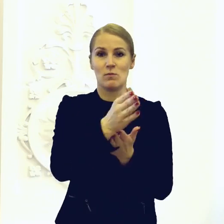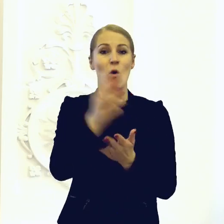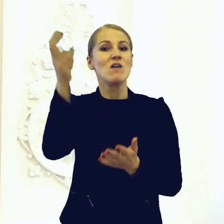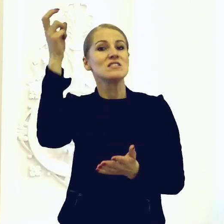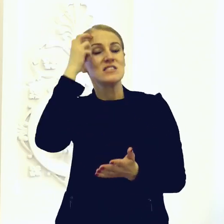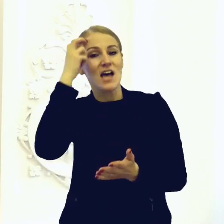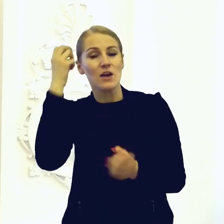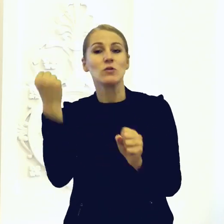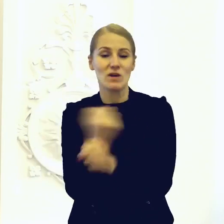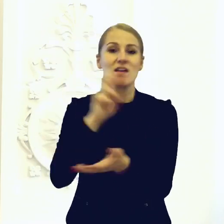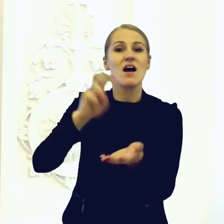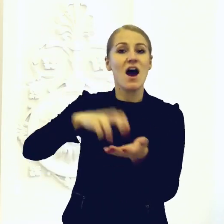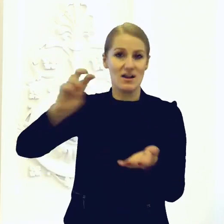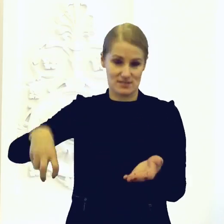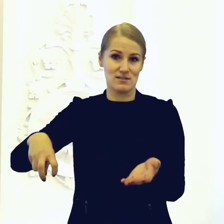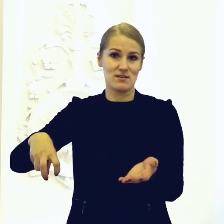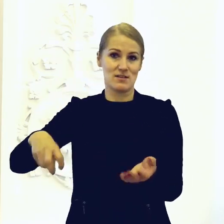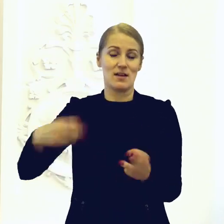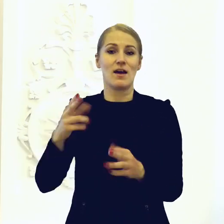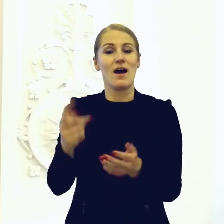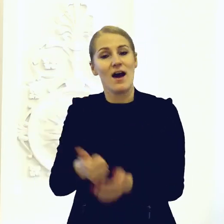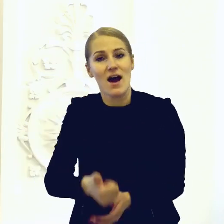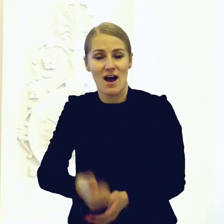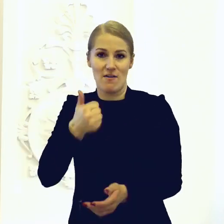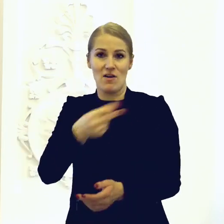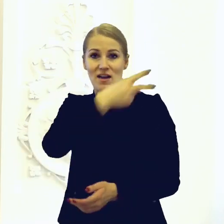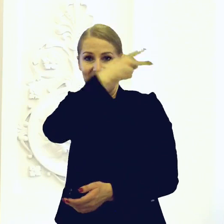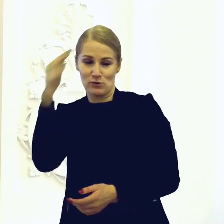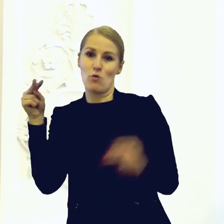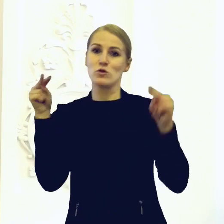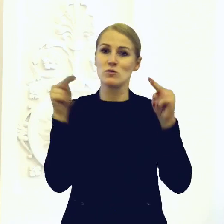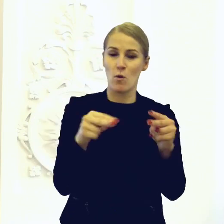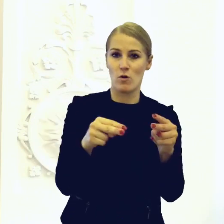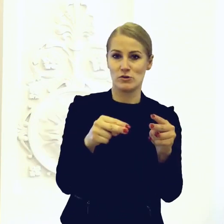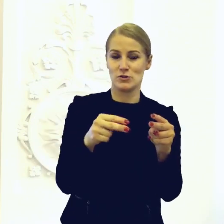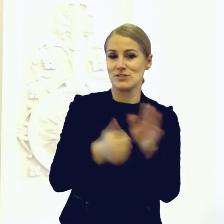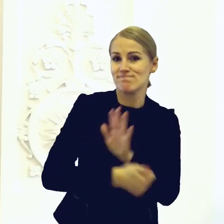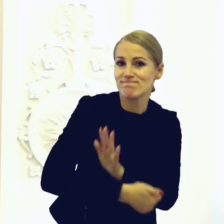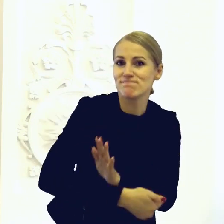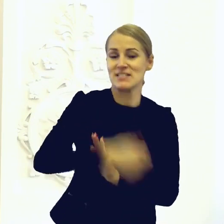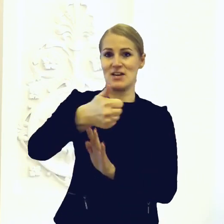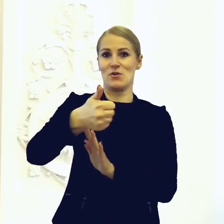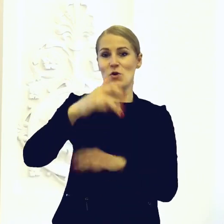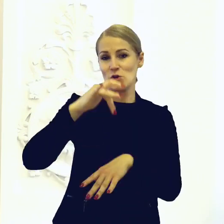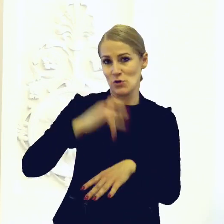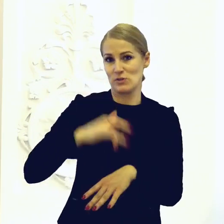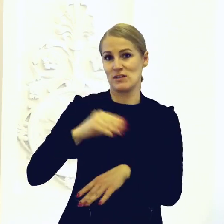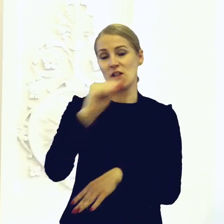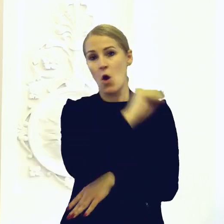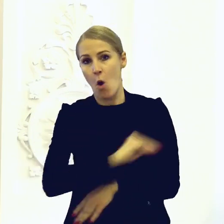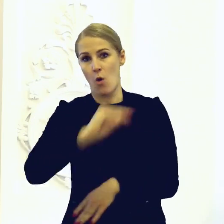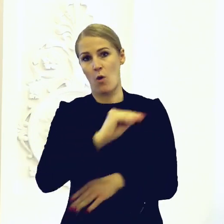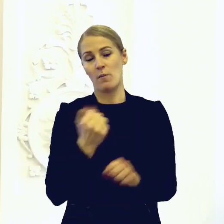stereotipų ir įgyvendinti tuos sprendimus, kurie Lietuvos požiūriu yra absoliučiai būtini, norint Europai